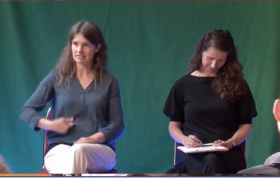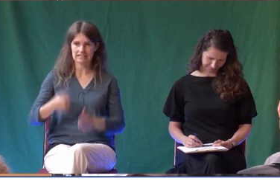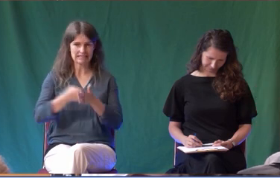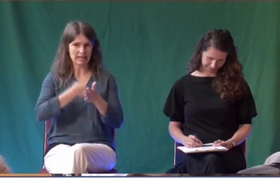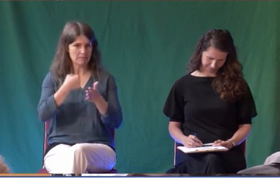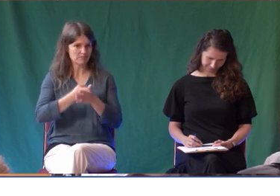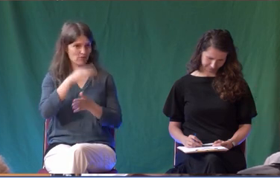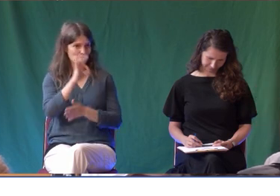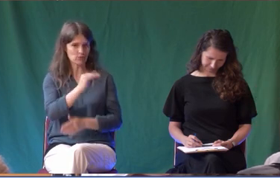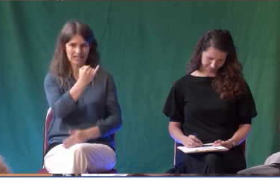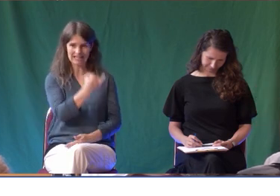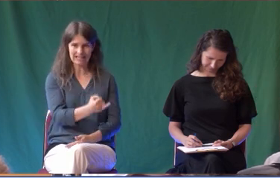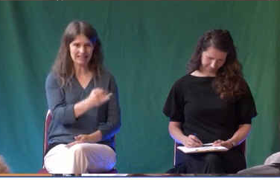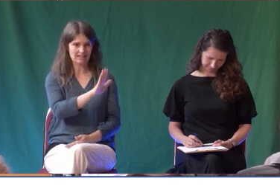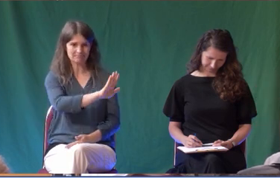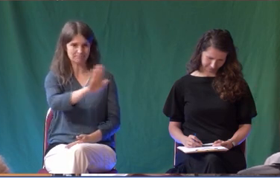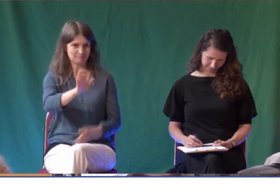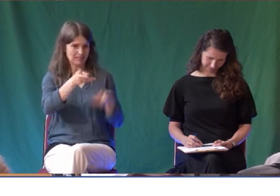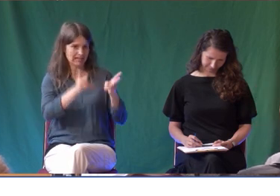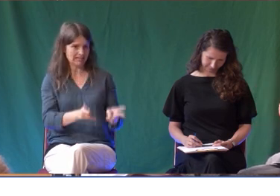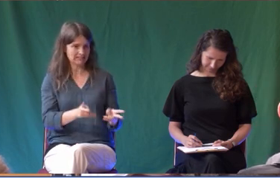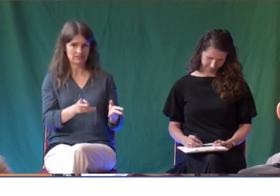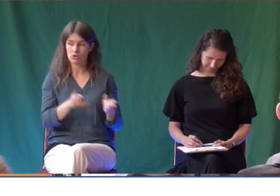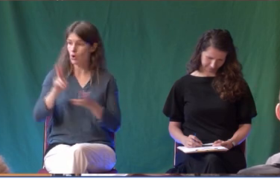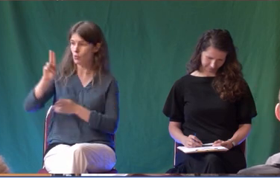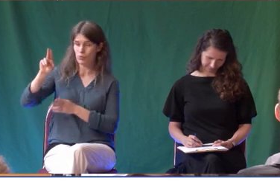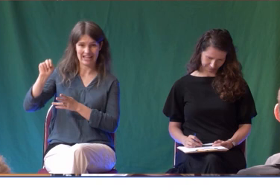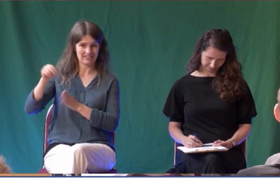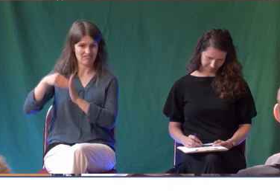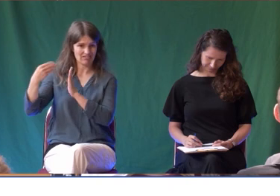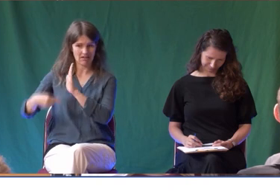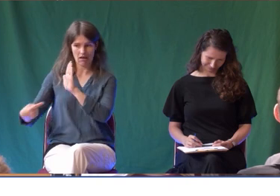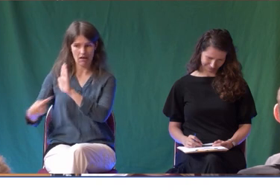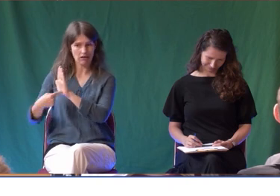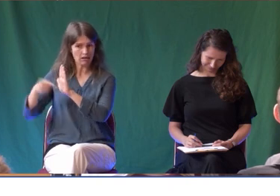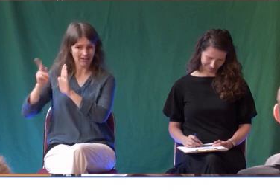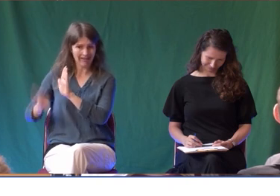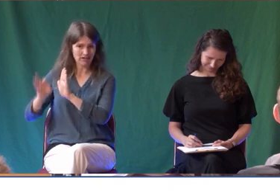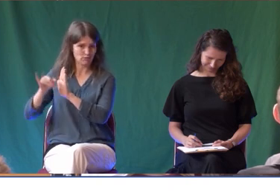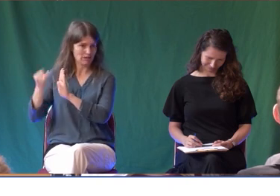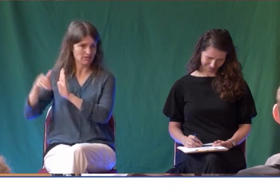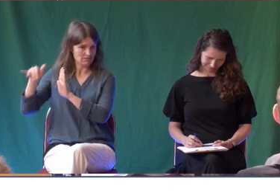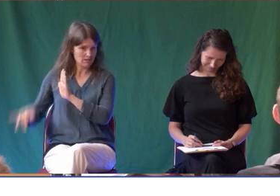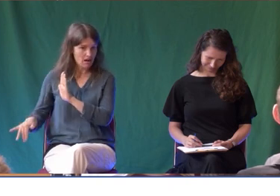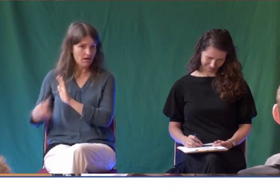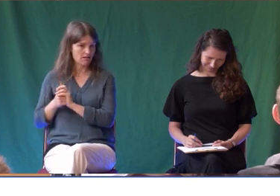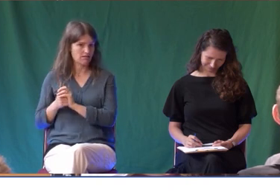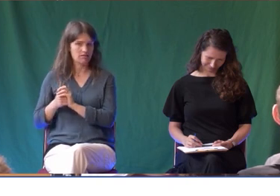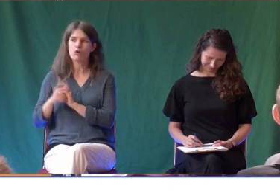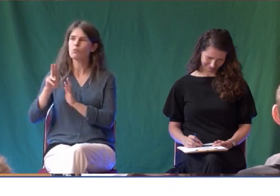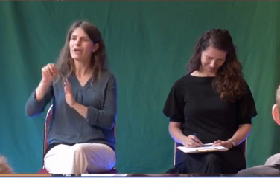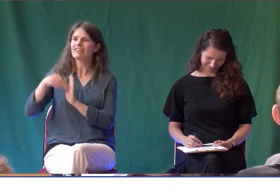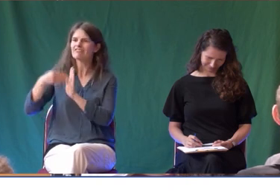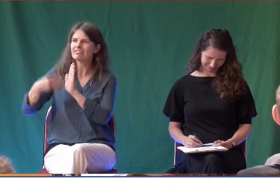die Rechte von Kindern stehen im unvertrag es gibt einen unvertrag auch für die